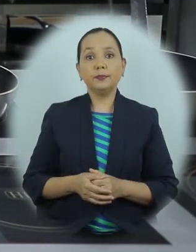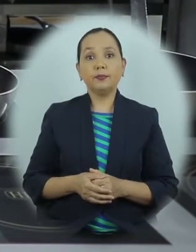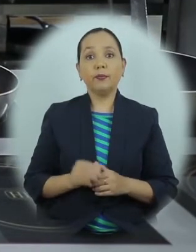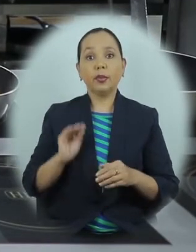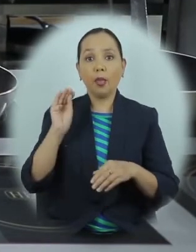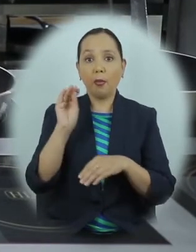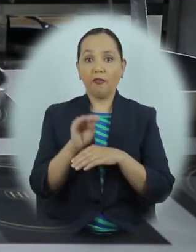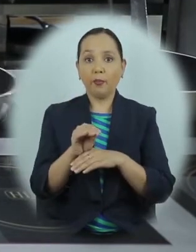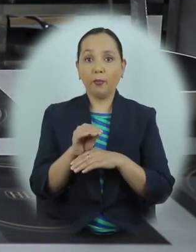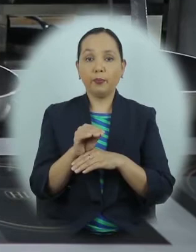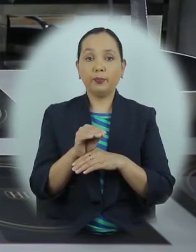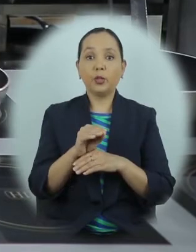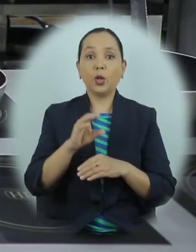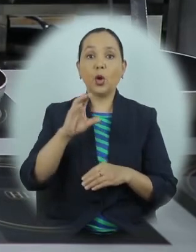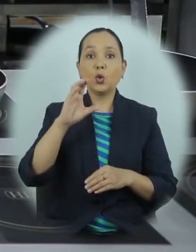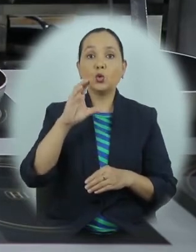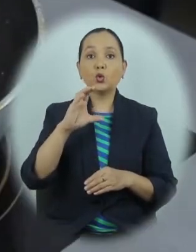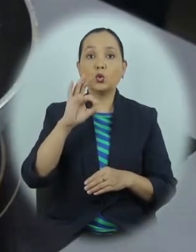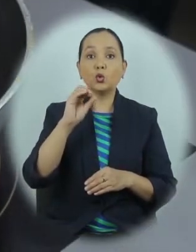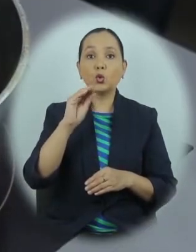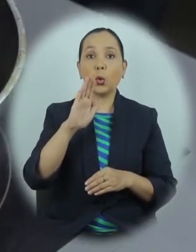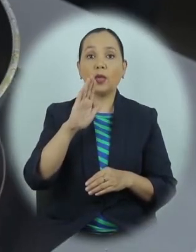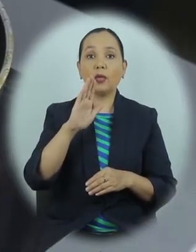добавим соевый соус